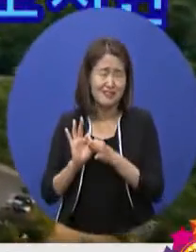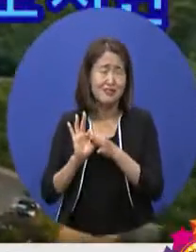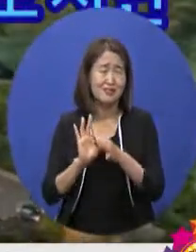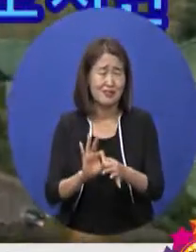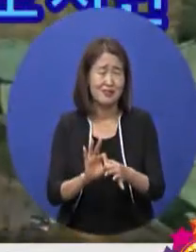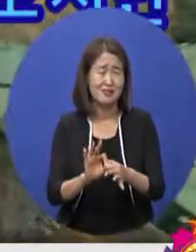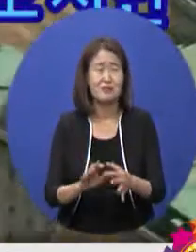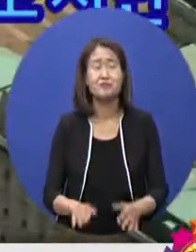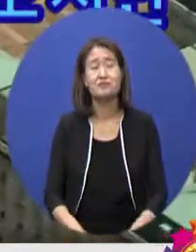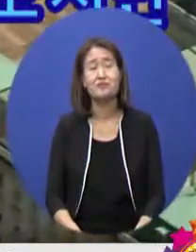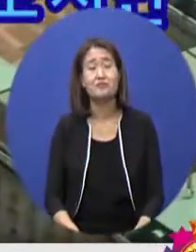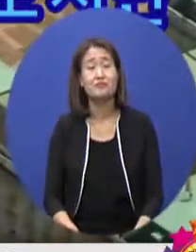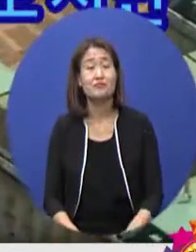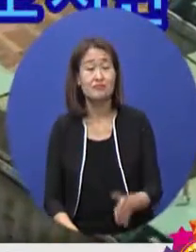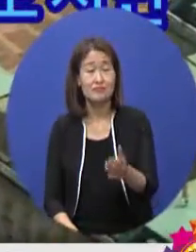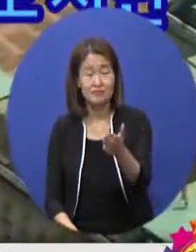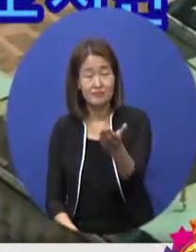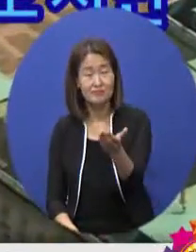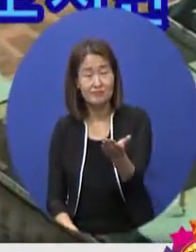물어보지만